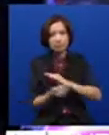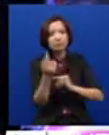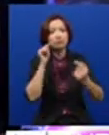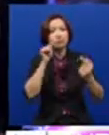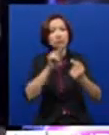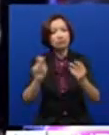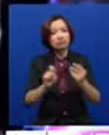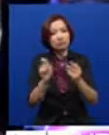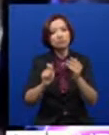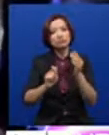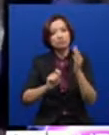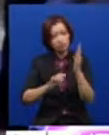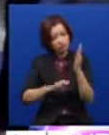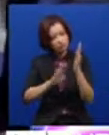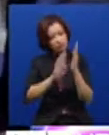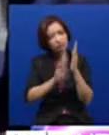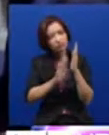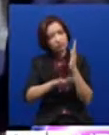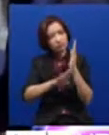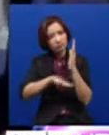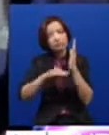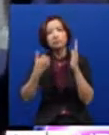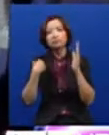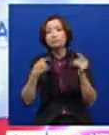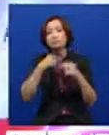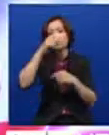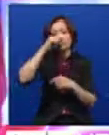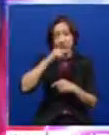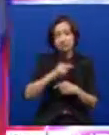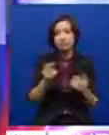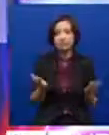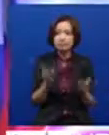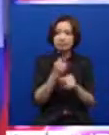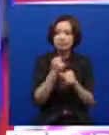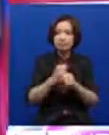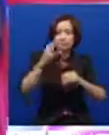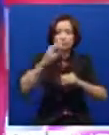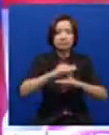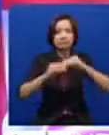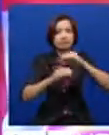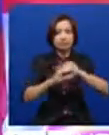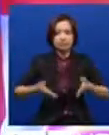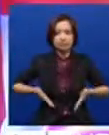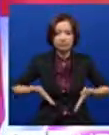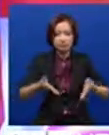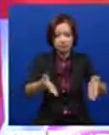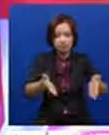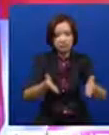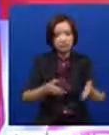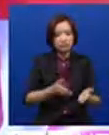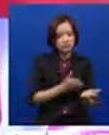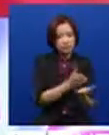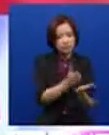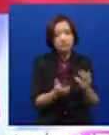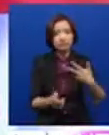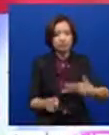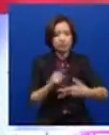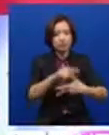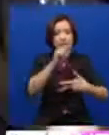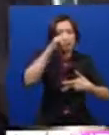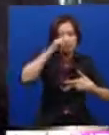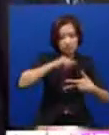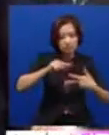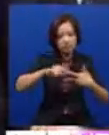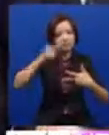ตะวันออกเฉียงใต้ให้กับอินเดียโดยไทยต้องการให้มีการเร่งรัดการก่อสร้างโครงการถนน 3ฝ่ายไข่เหม็นมาอินเดีย